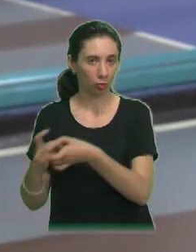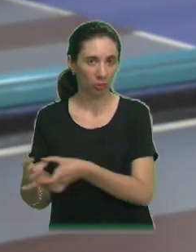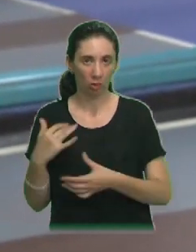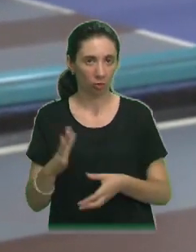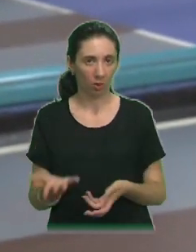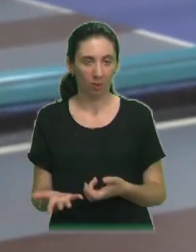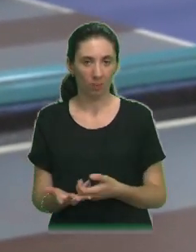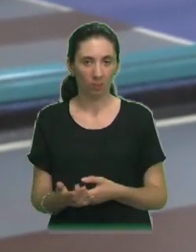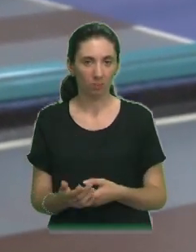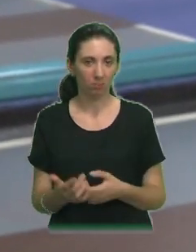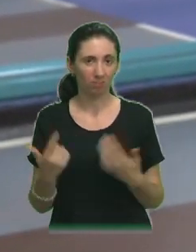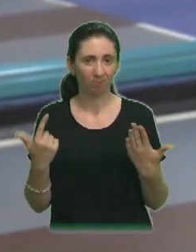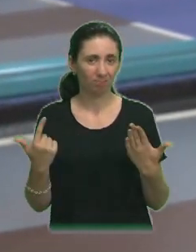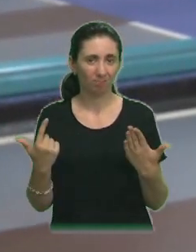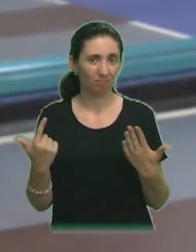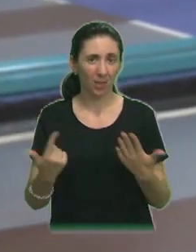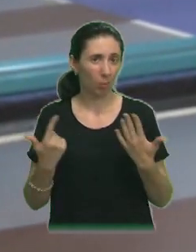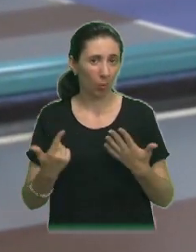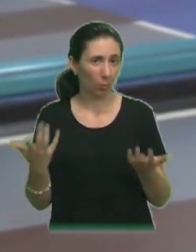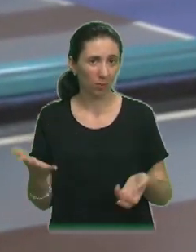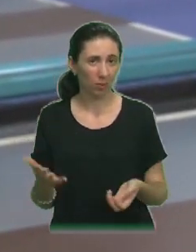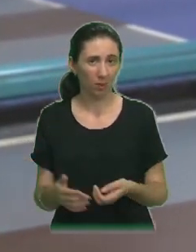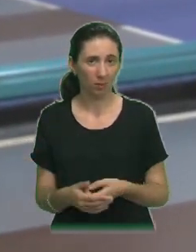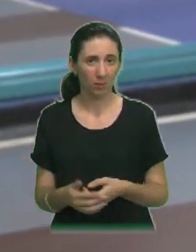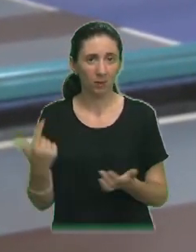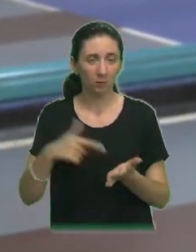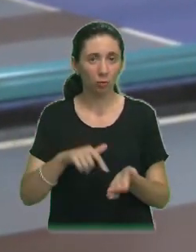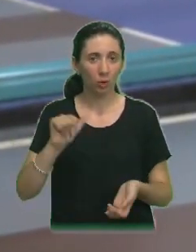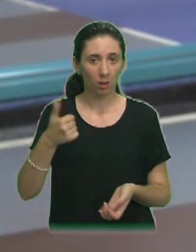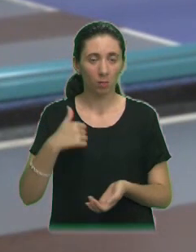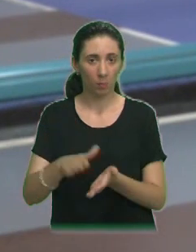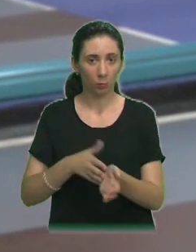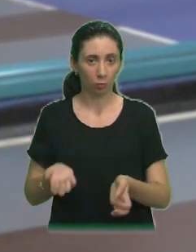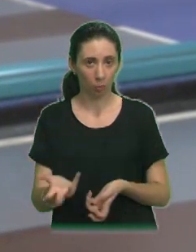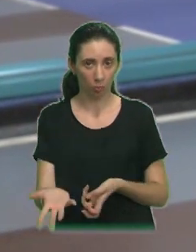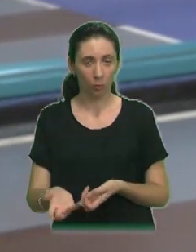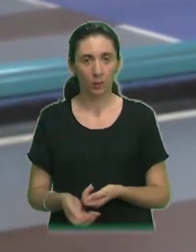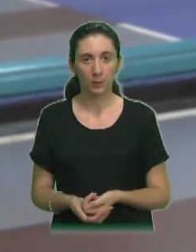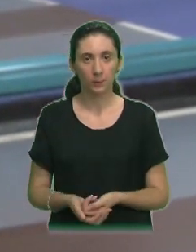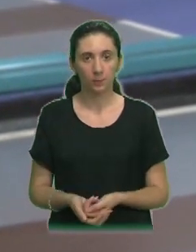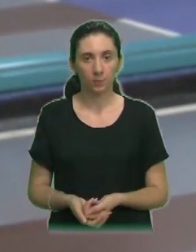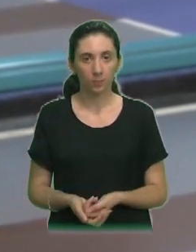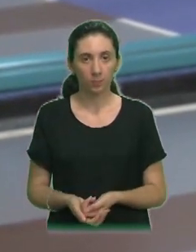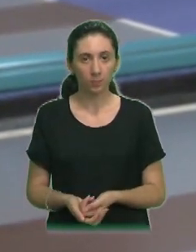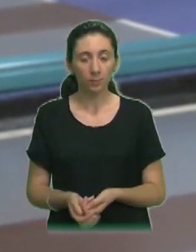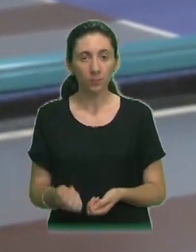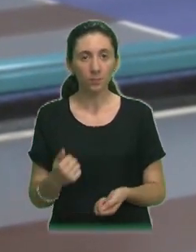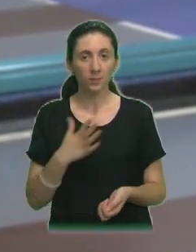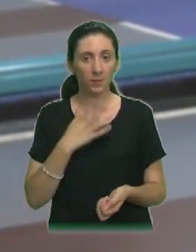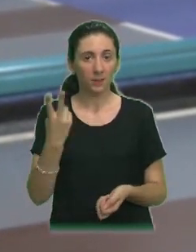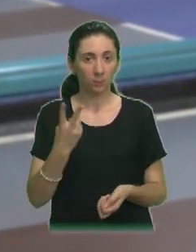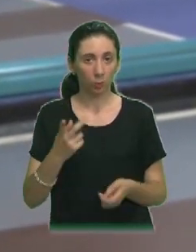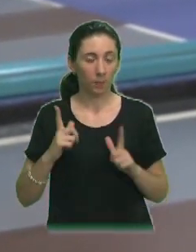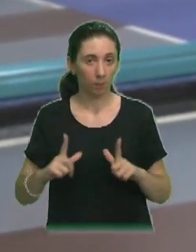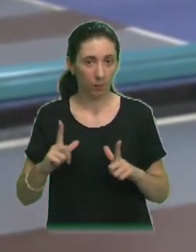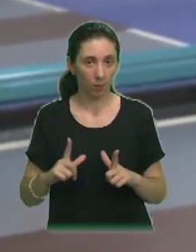sam tu 7 godina, 2011 sam počela kuglati. Imala sam 2 godine pauze, tako